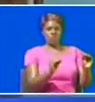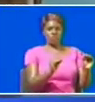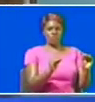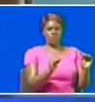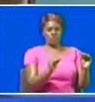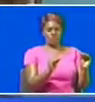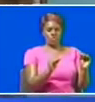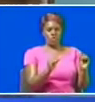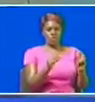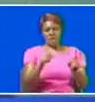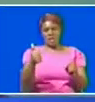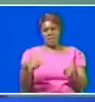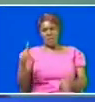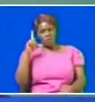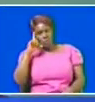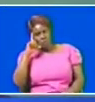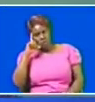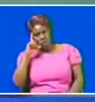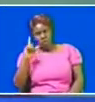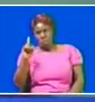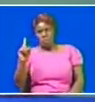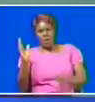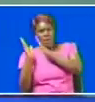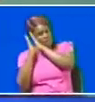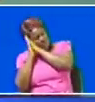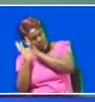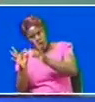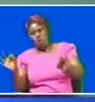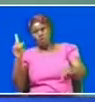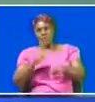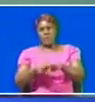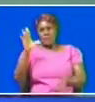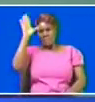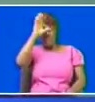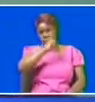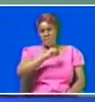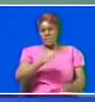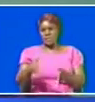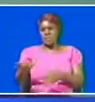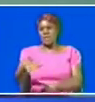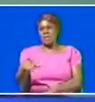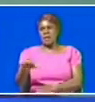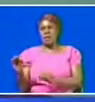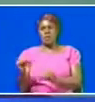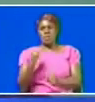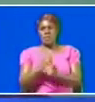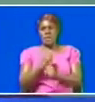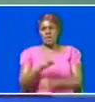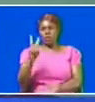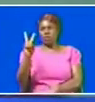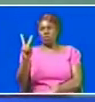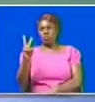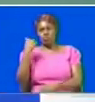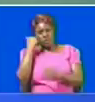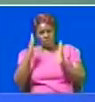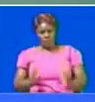wagonjwa wa uzazi. When one occupies one bed for a long period of time, we miss the space. So it forces us to make two patients sleep in